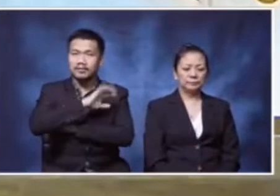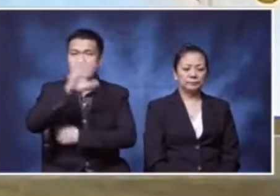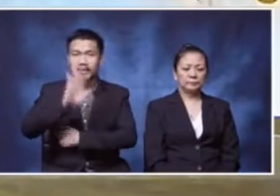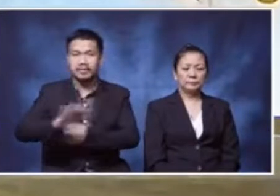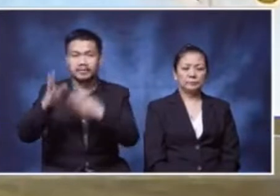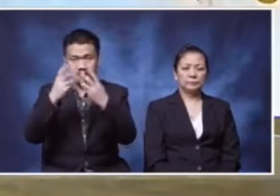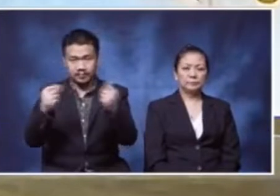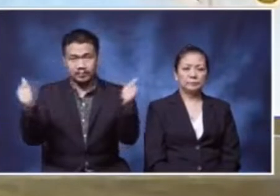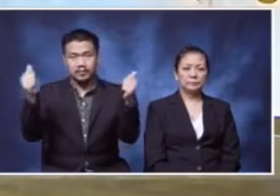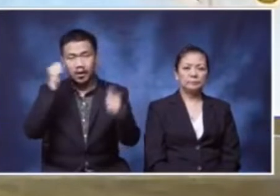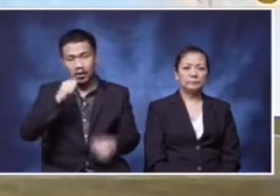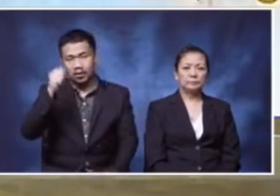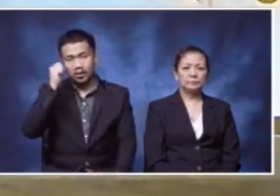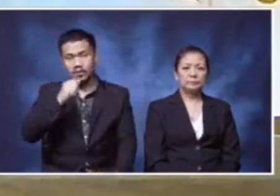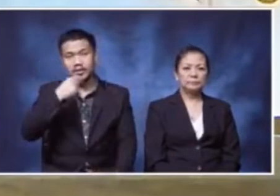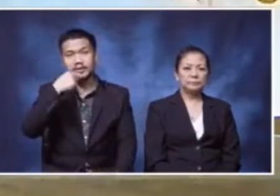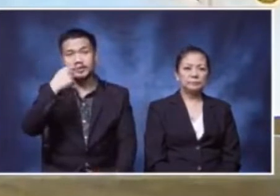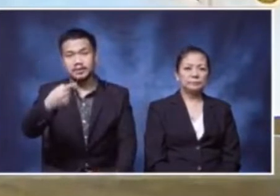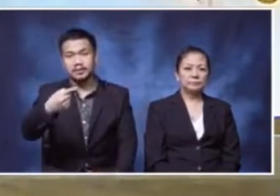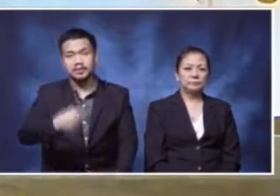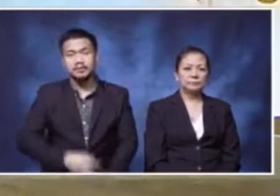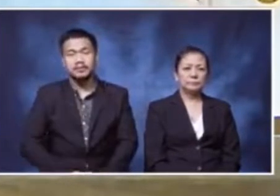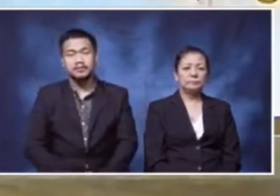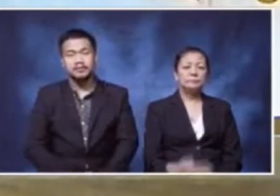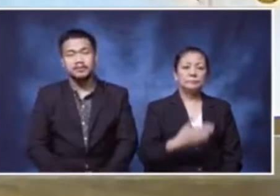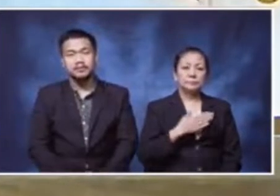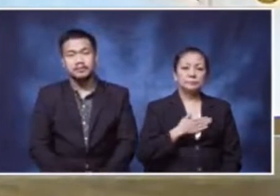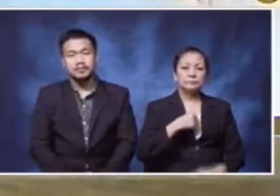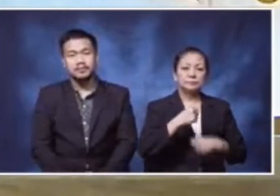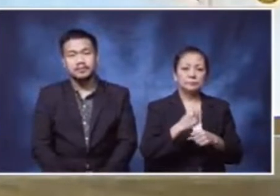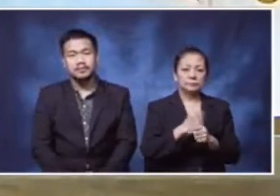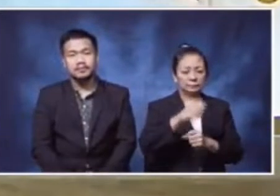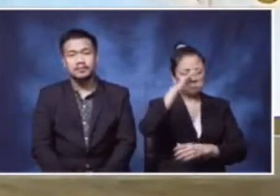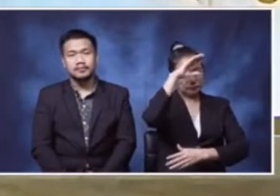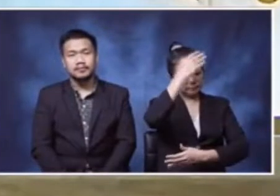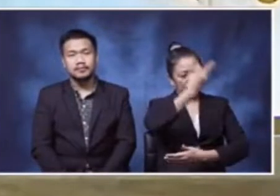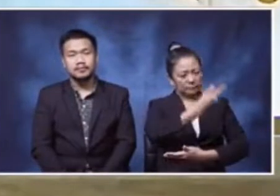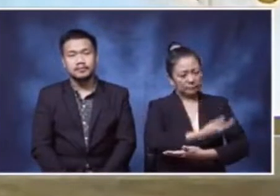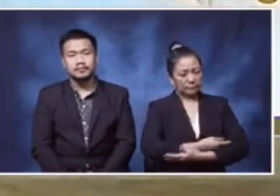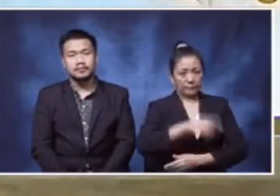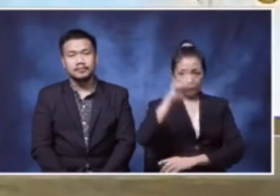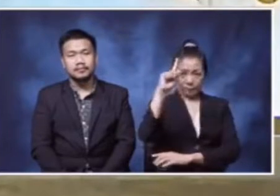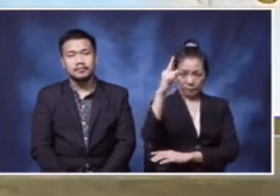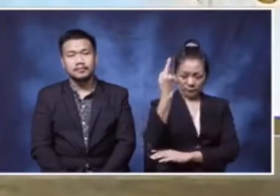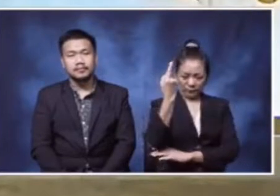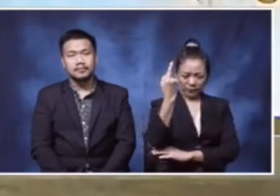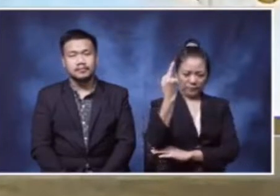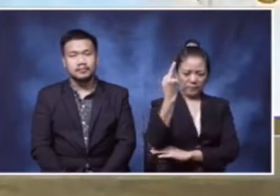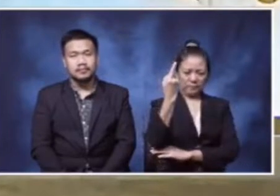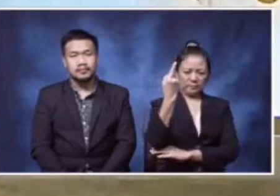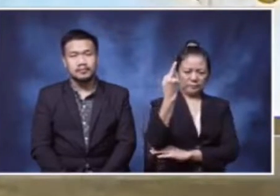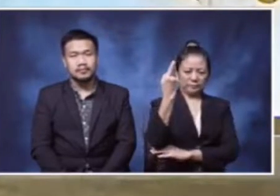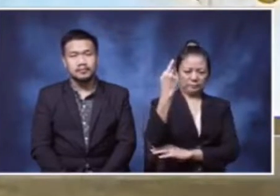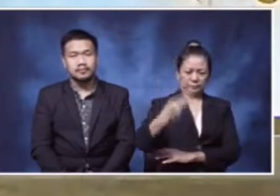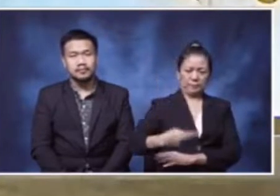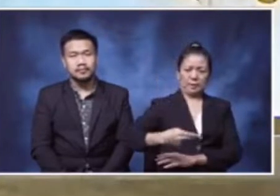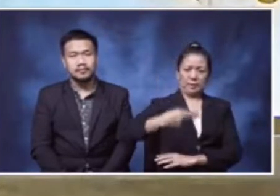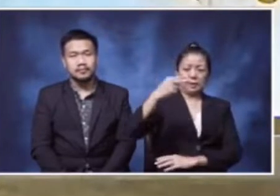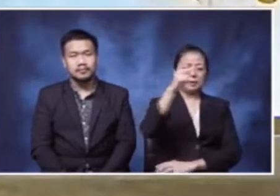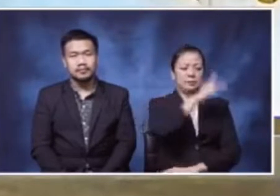lagi kong sasambitin. Gagawin ko siyang anak na panganay, mataas na hari